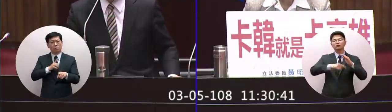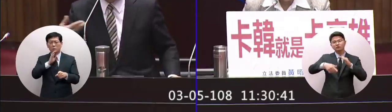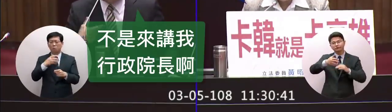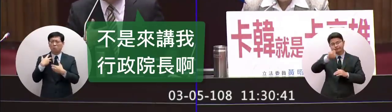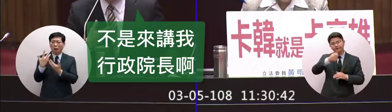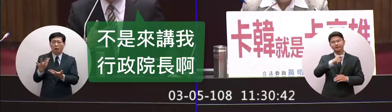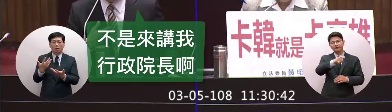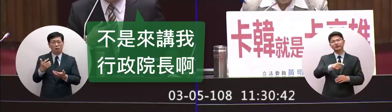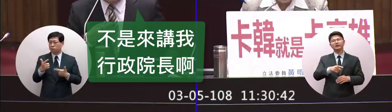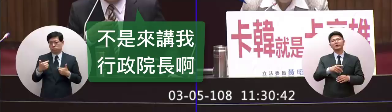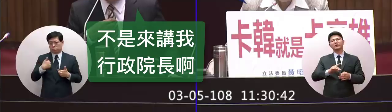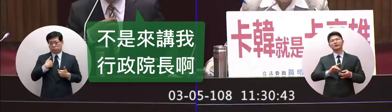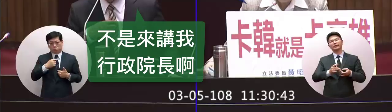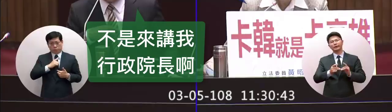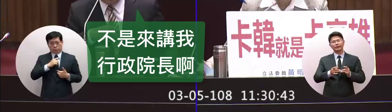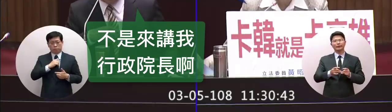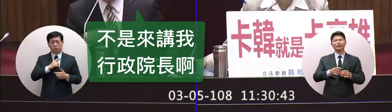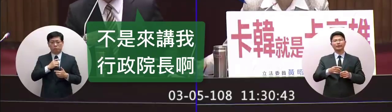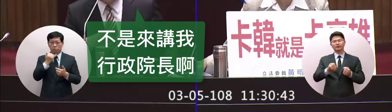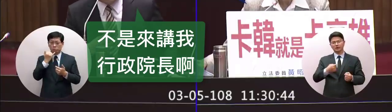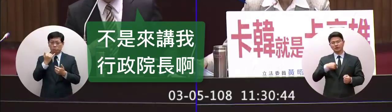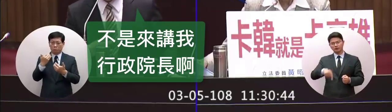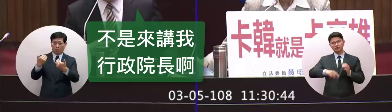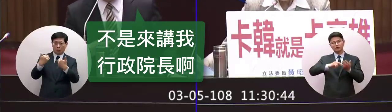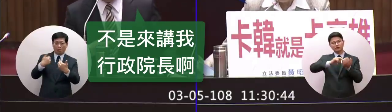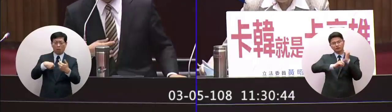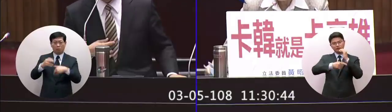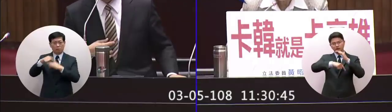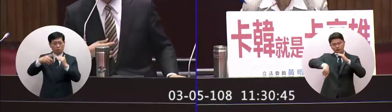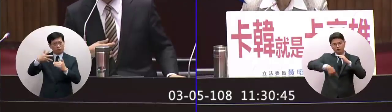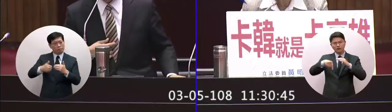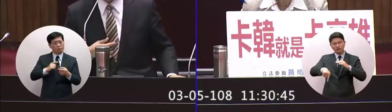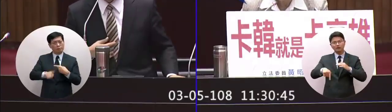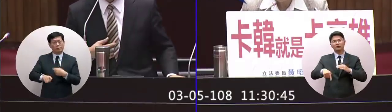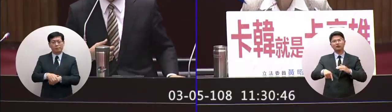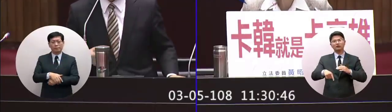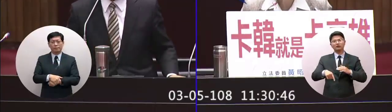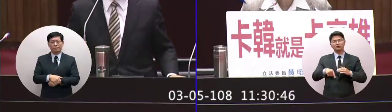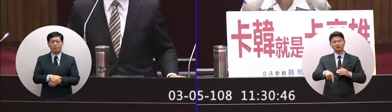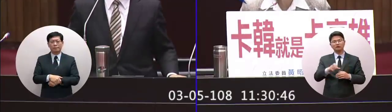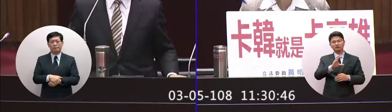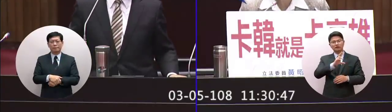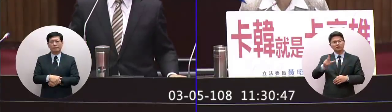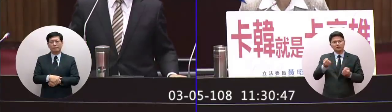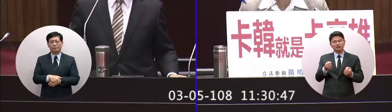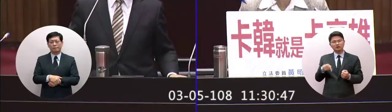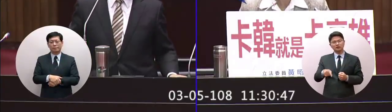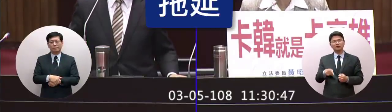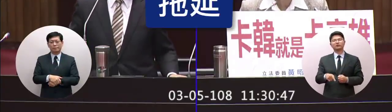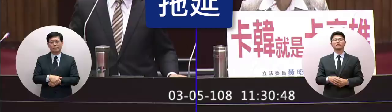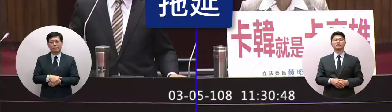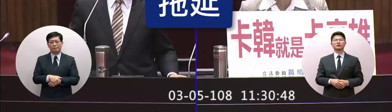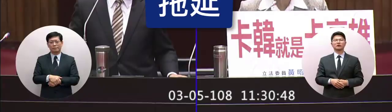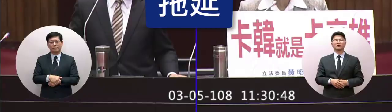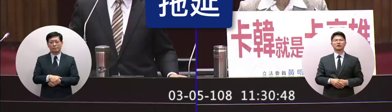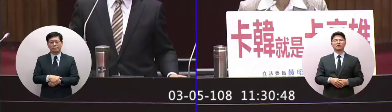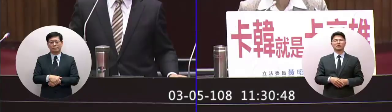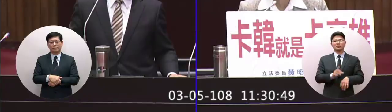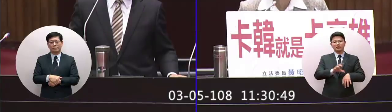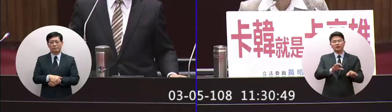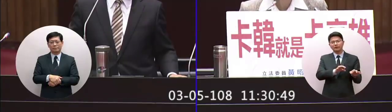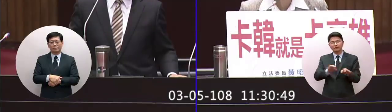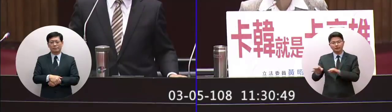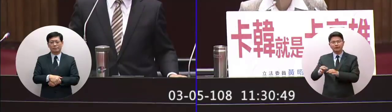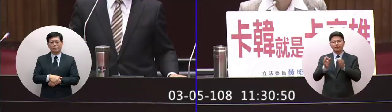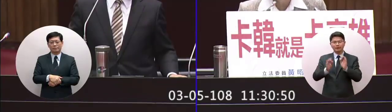运作？ 不要用这种方式在立法院 讲我行政院长啊！ 不要用这种方式在立法院拖延，